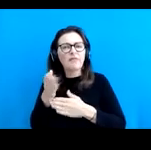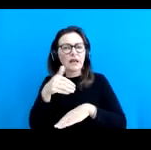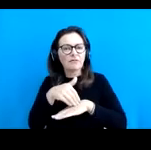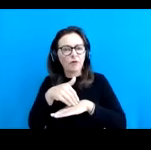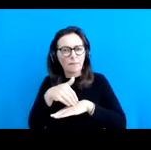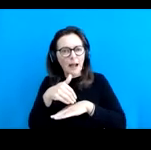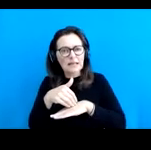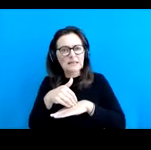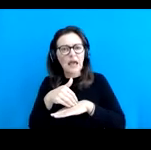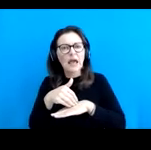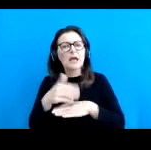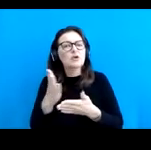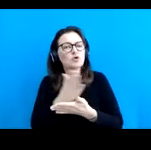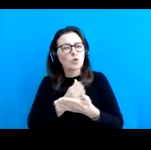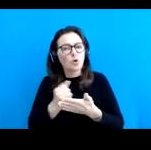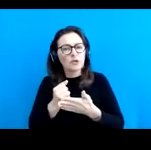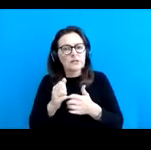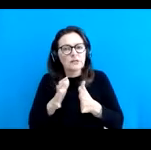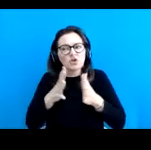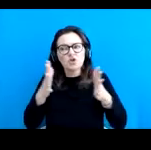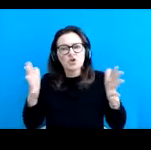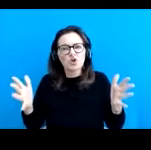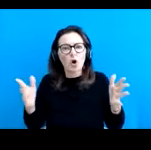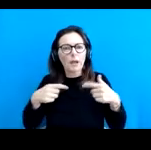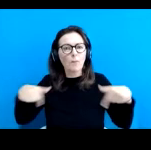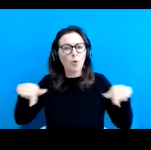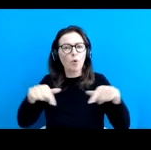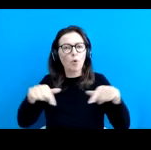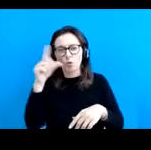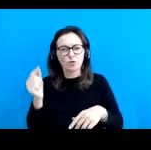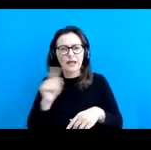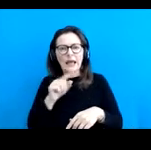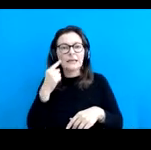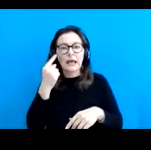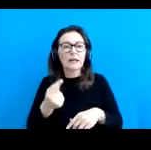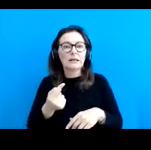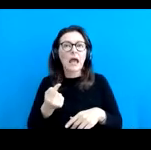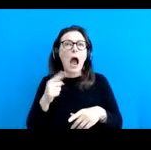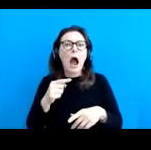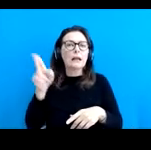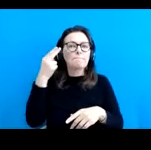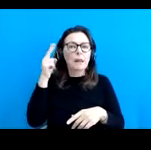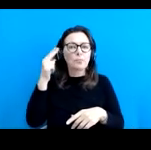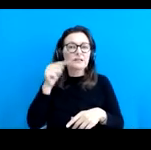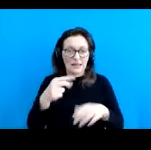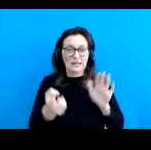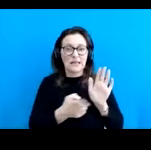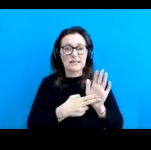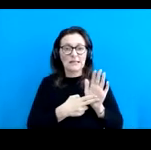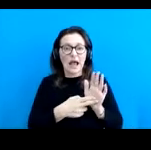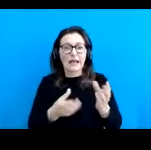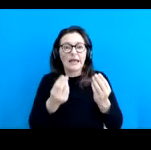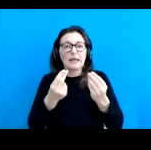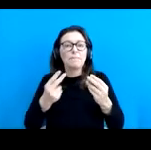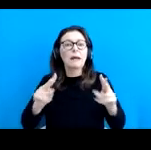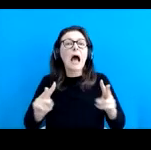bi koristile čim širšemu krogu ljudi, ne glede na to, ali znake hiperaktivnosti prepoznate pri sebi ali se srečate